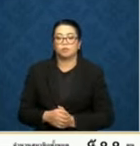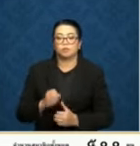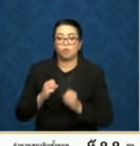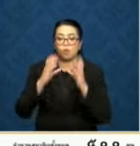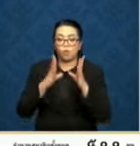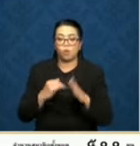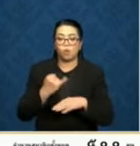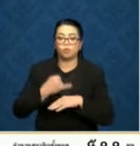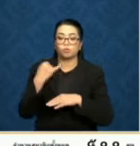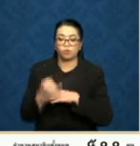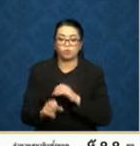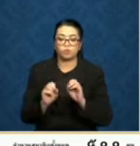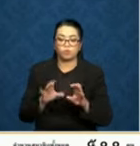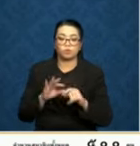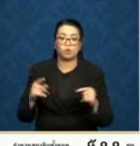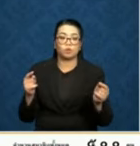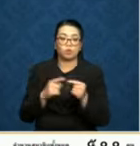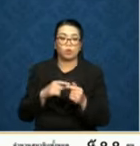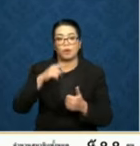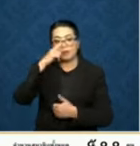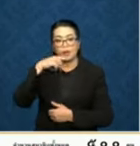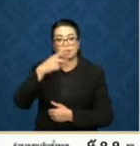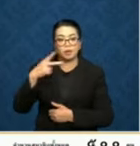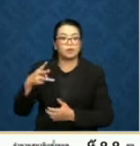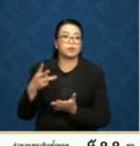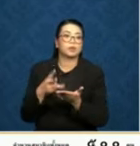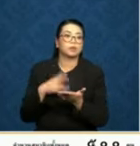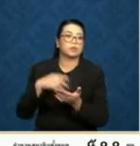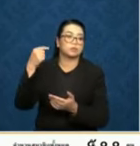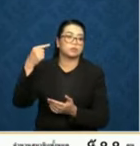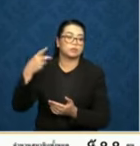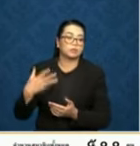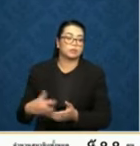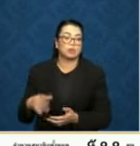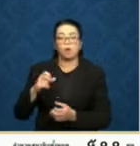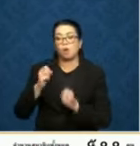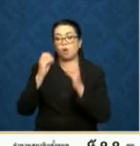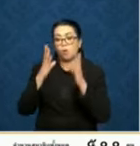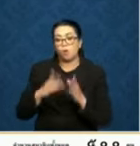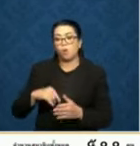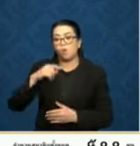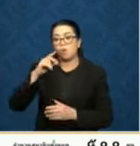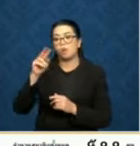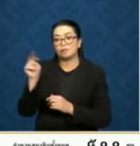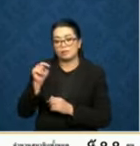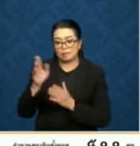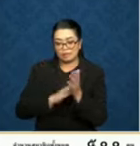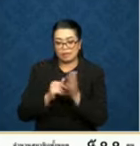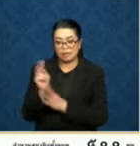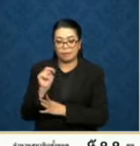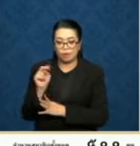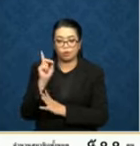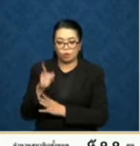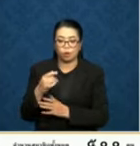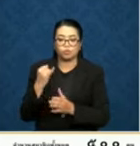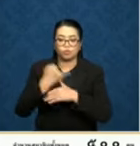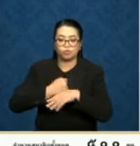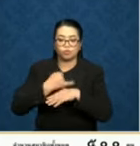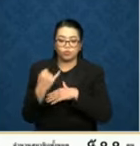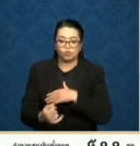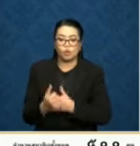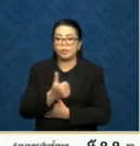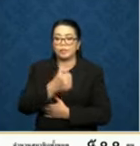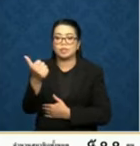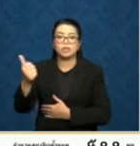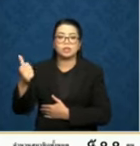ั ด้านบนภาาไทย และกไล่ลมาเข้ไซ you culture ที่เราต้องเอาคนที่จบด้านอื่น มาสอน